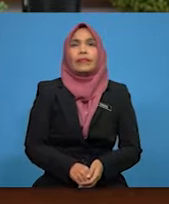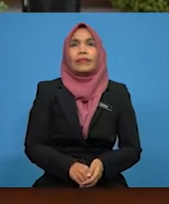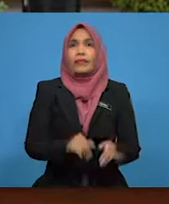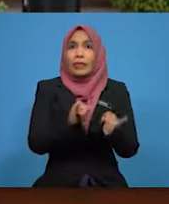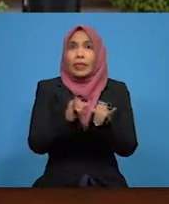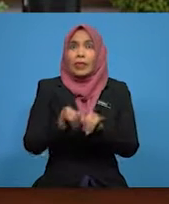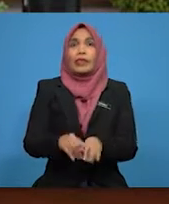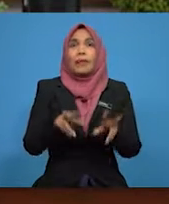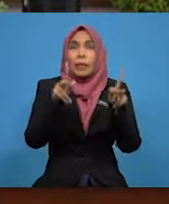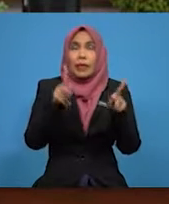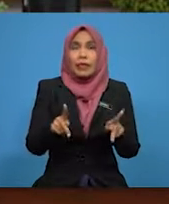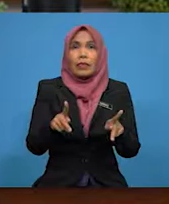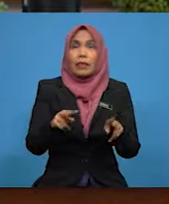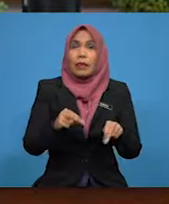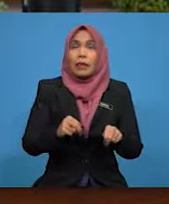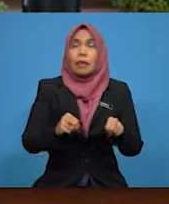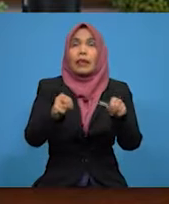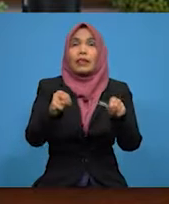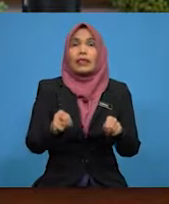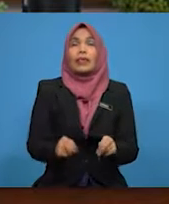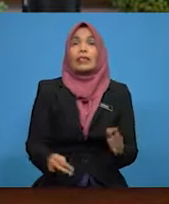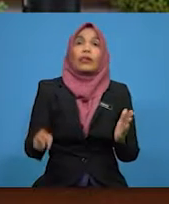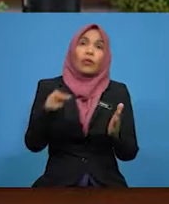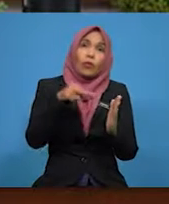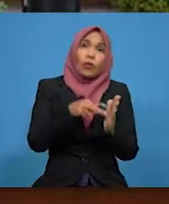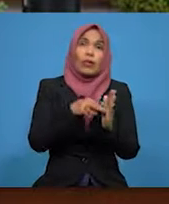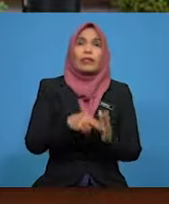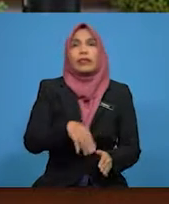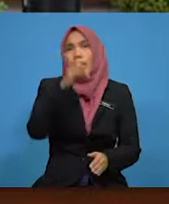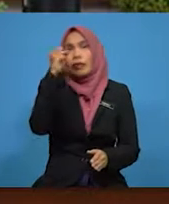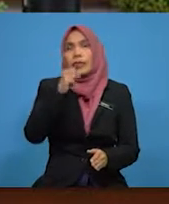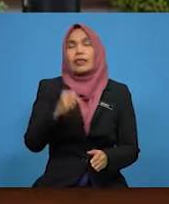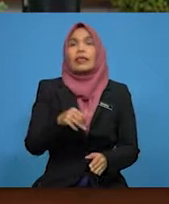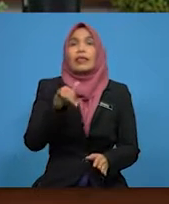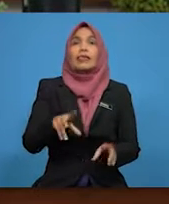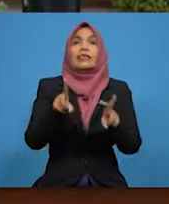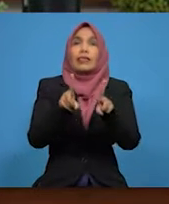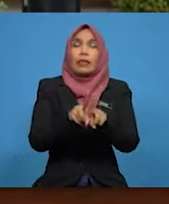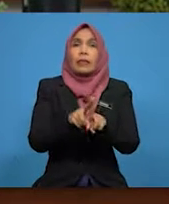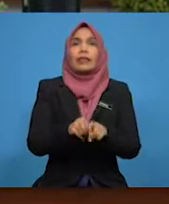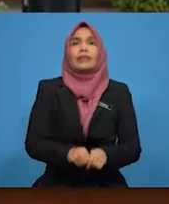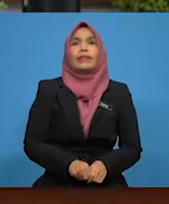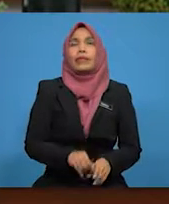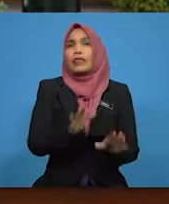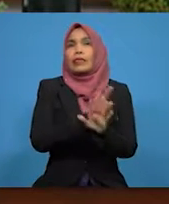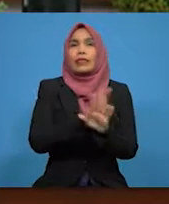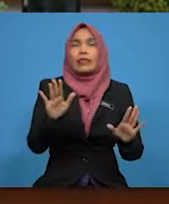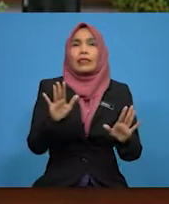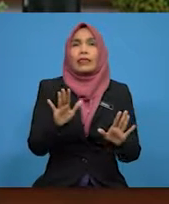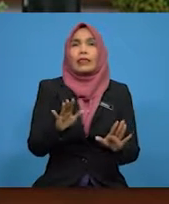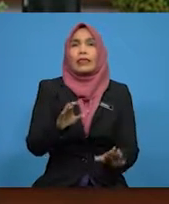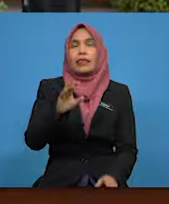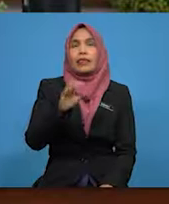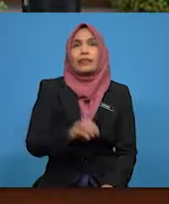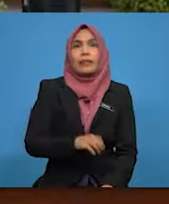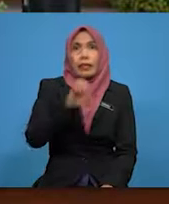Jika pekerja masih mengulangi kesalahan sikap dan kesalahan teknikal yang sama, iaitu tidak mengendahkan